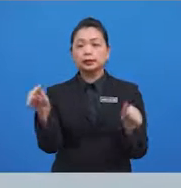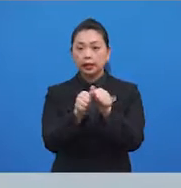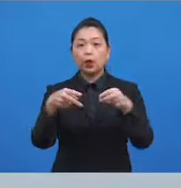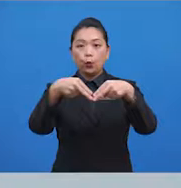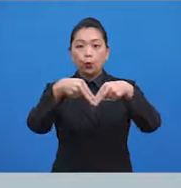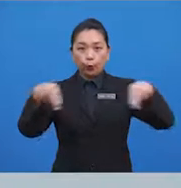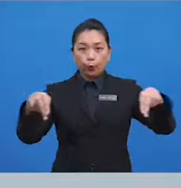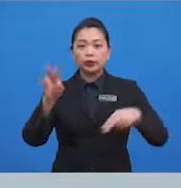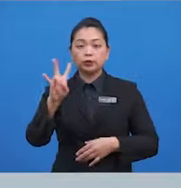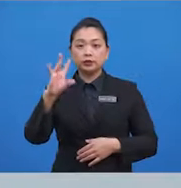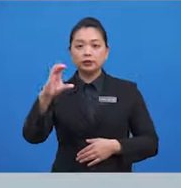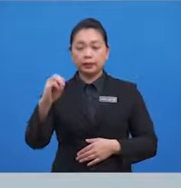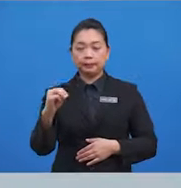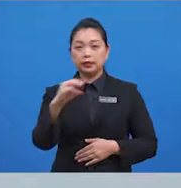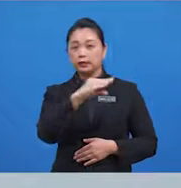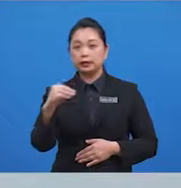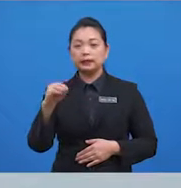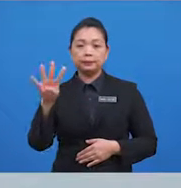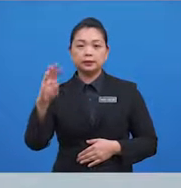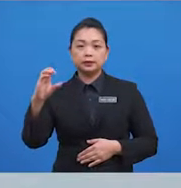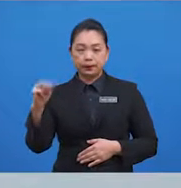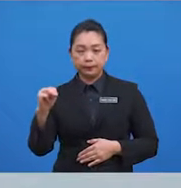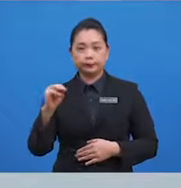dan lebar 4 cm.